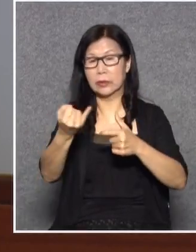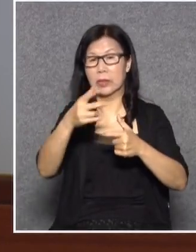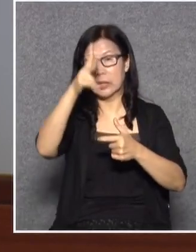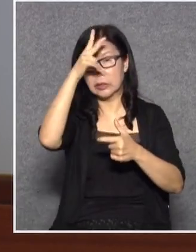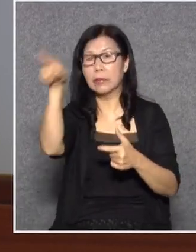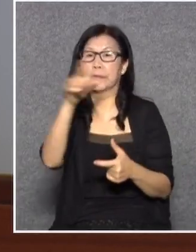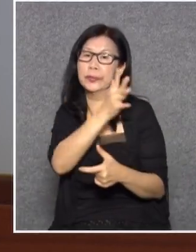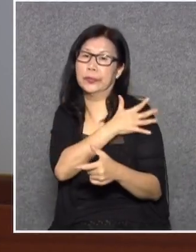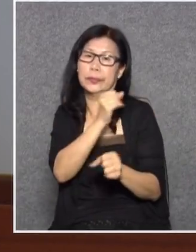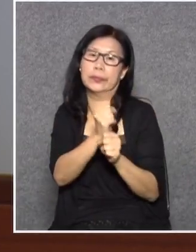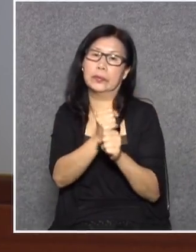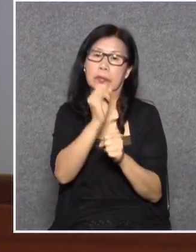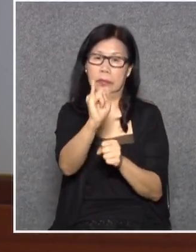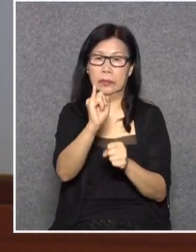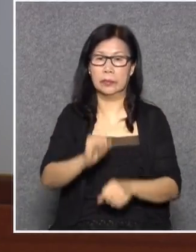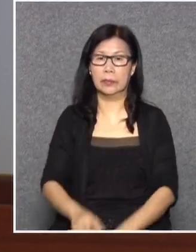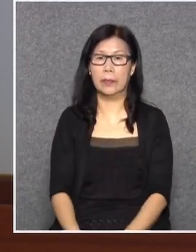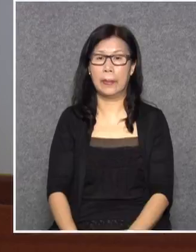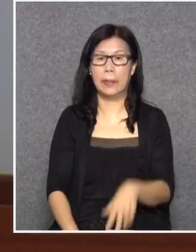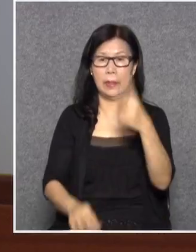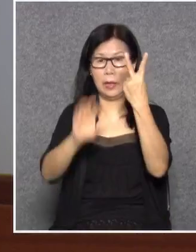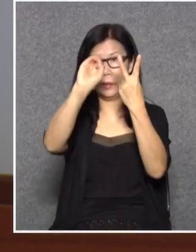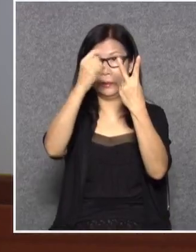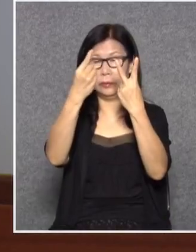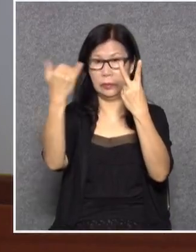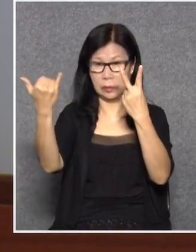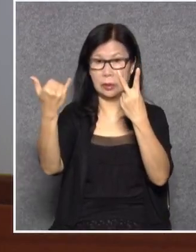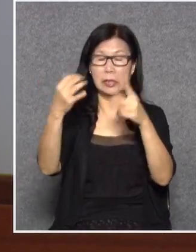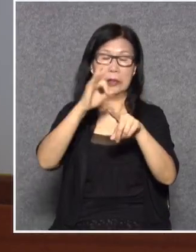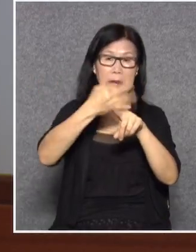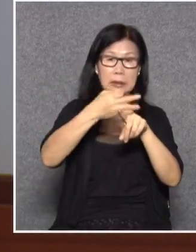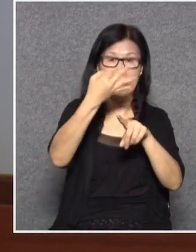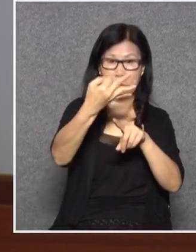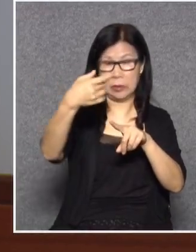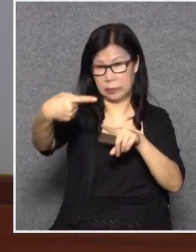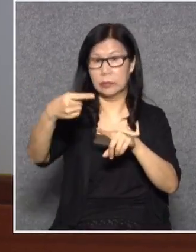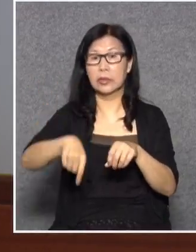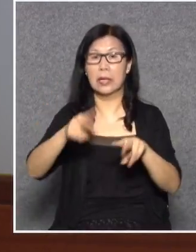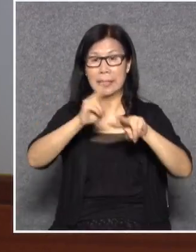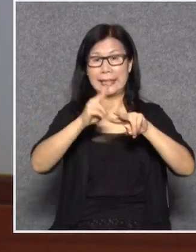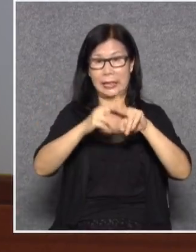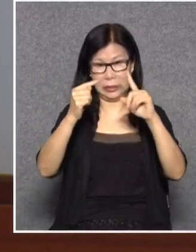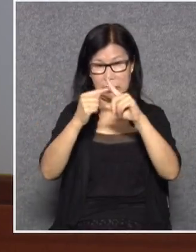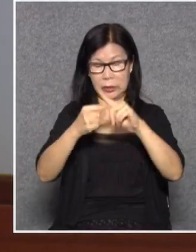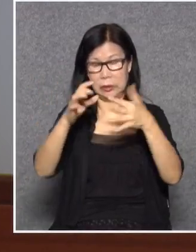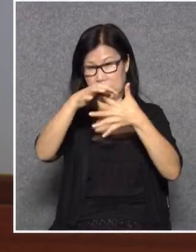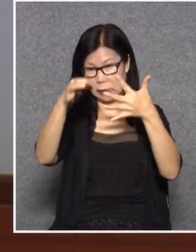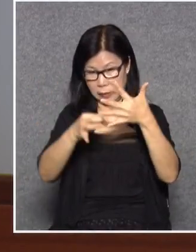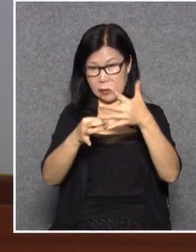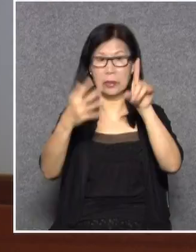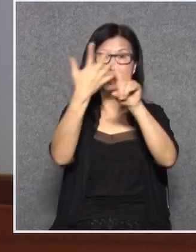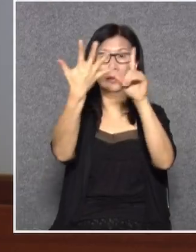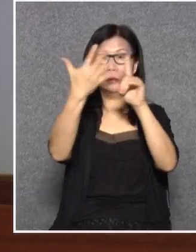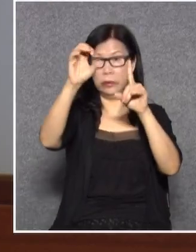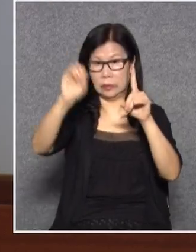造成的。我們又看一看2016年第一季的數字，大陸旅客整體人數呢下降了 15%， 但